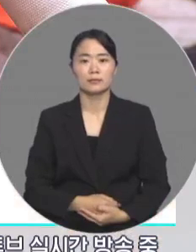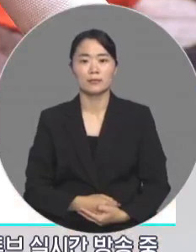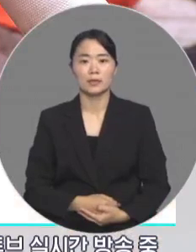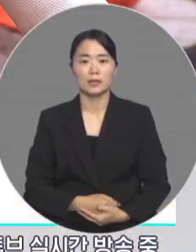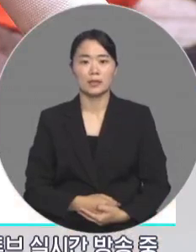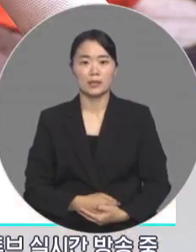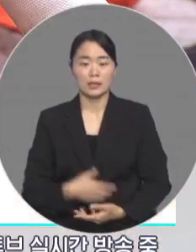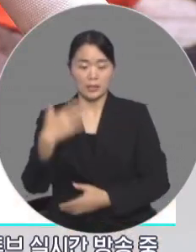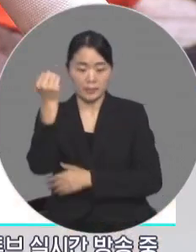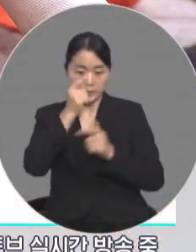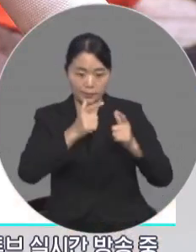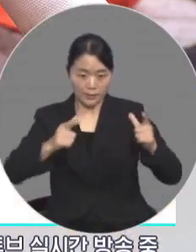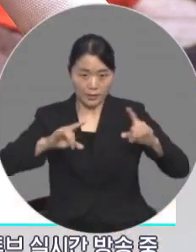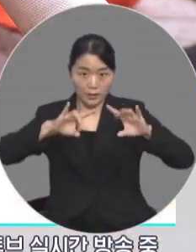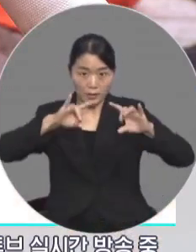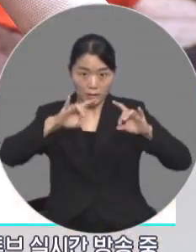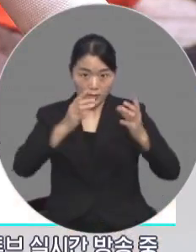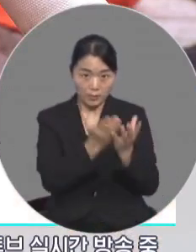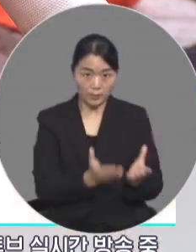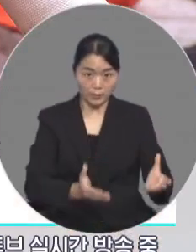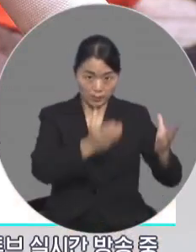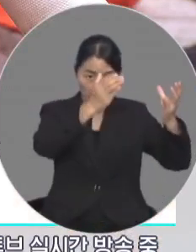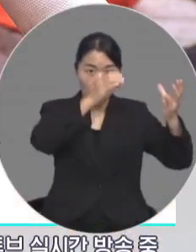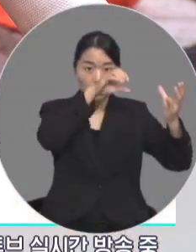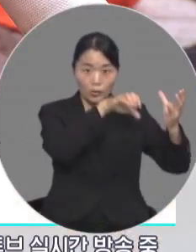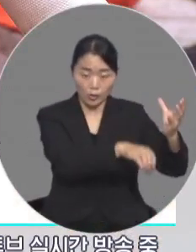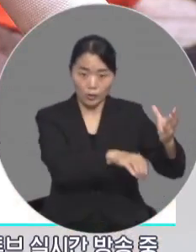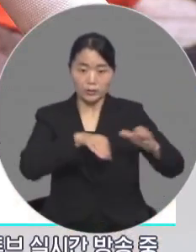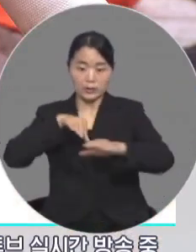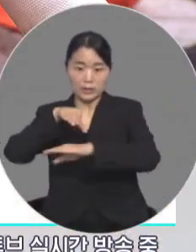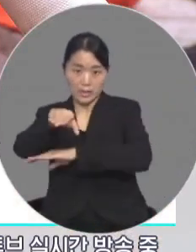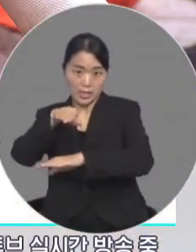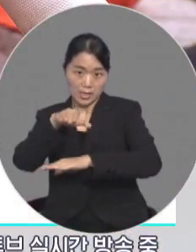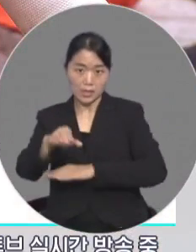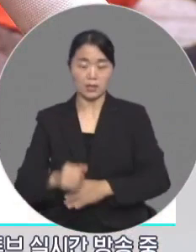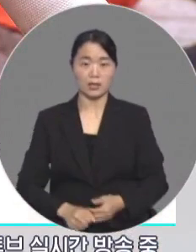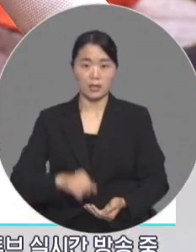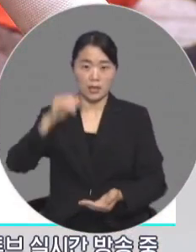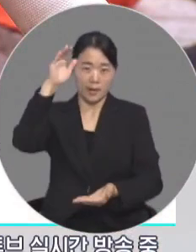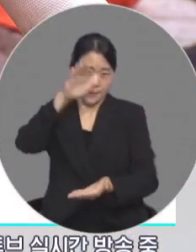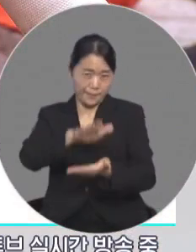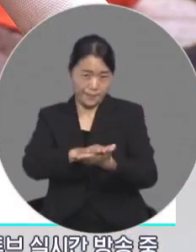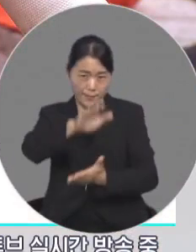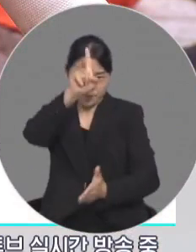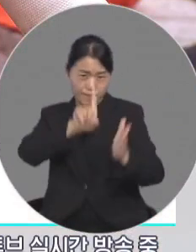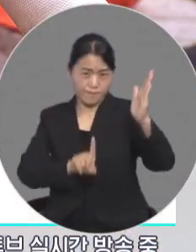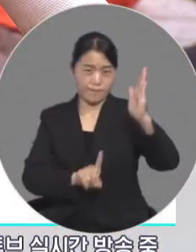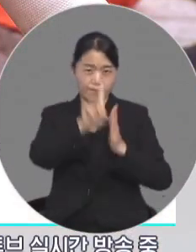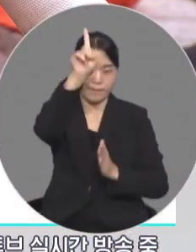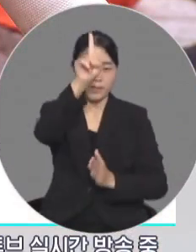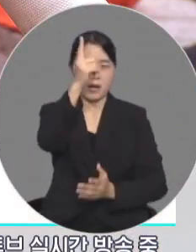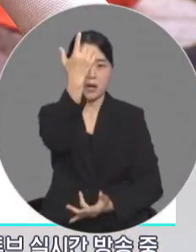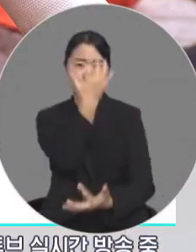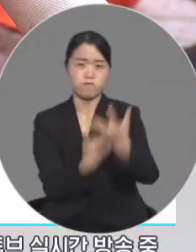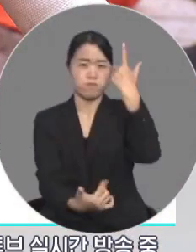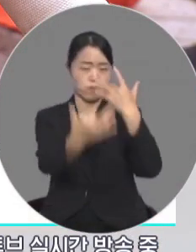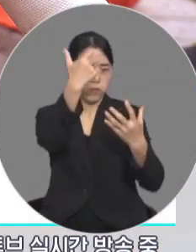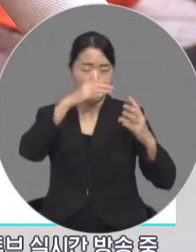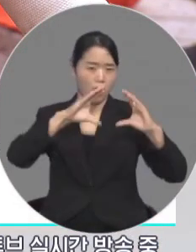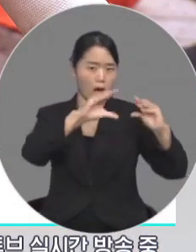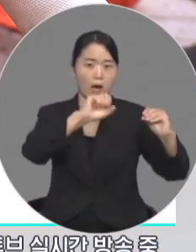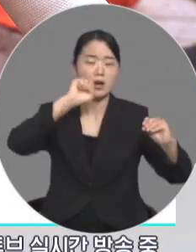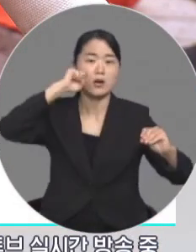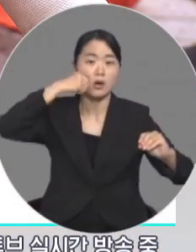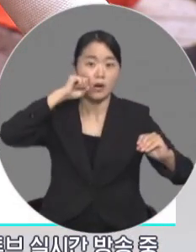에너지 저장 장치와 전기차 화재는 열폭주로 인해 한번 났다 하면 좀처럼 꺼지지 않습니다. 이를 막는